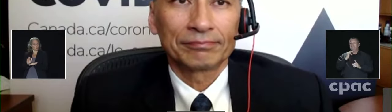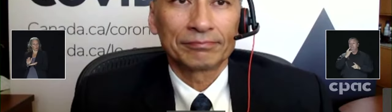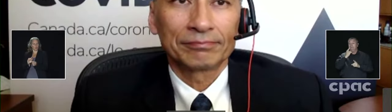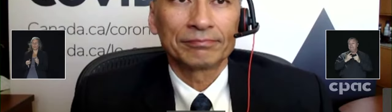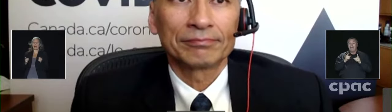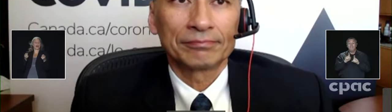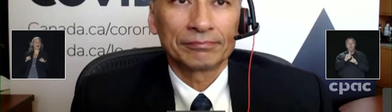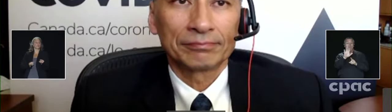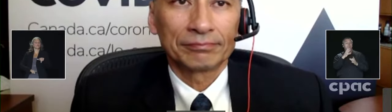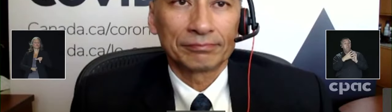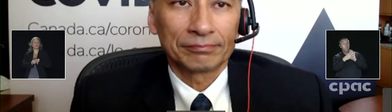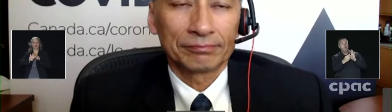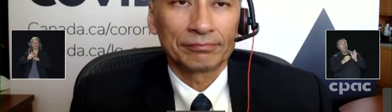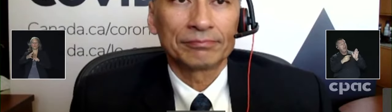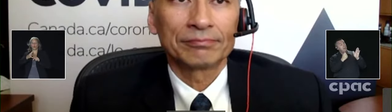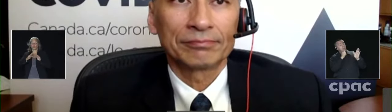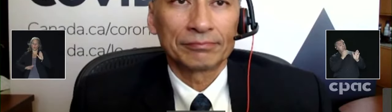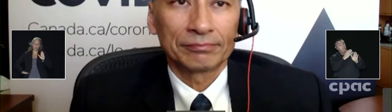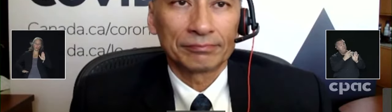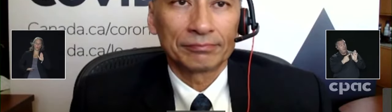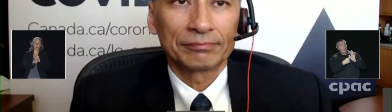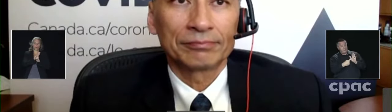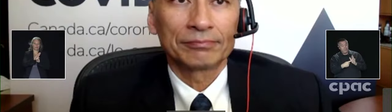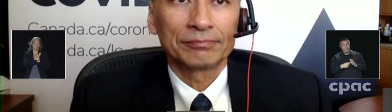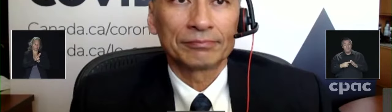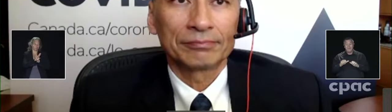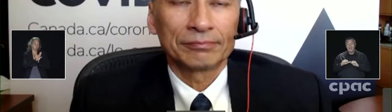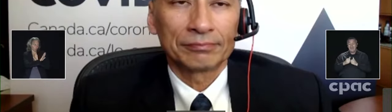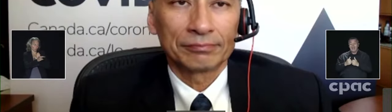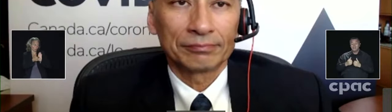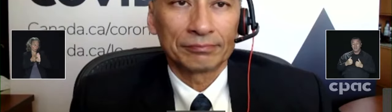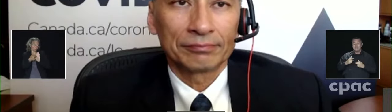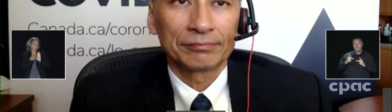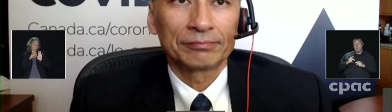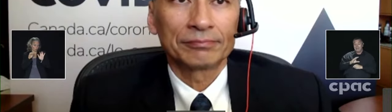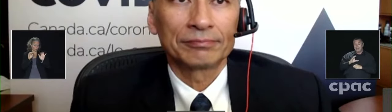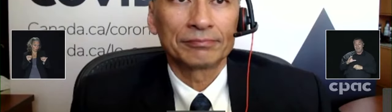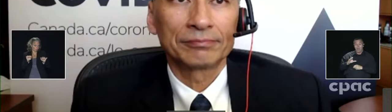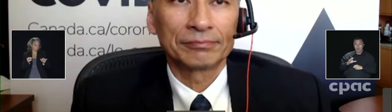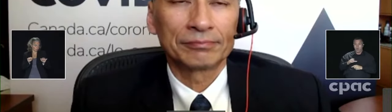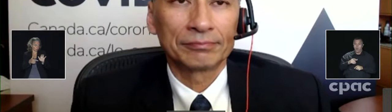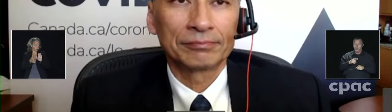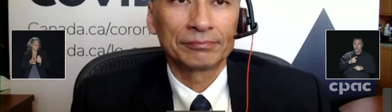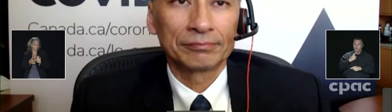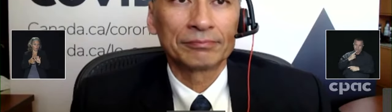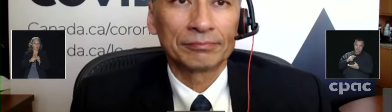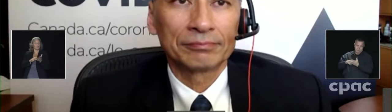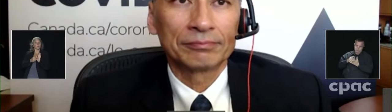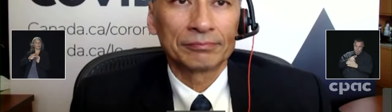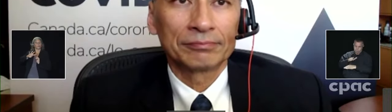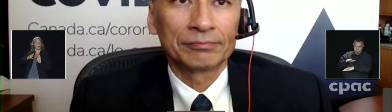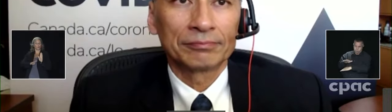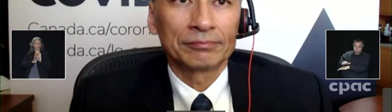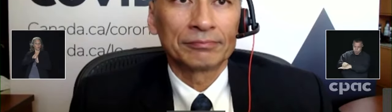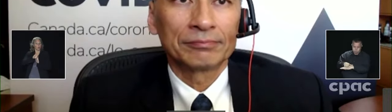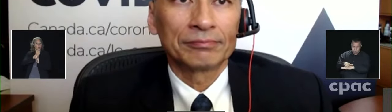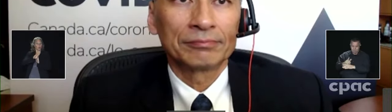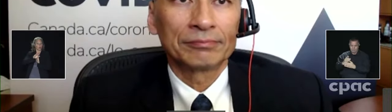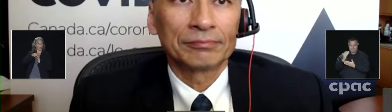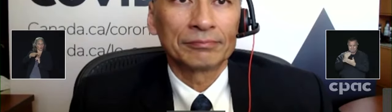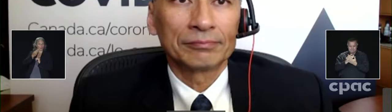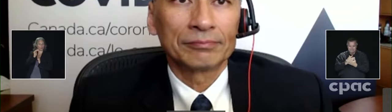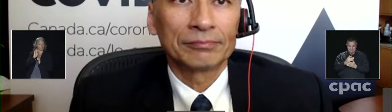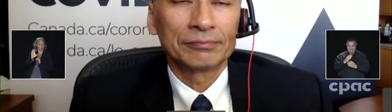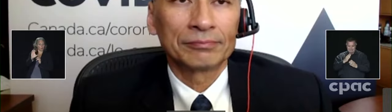vos modélisations le suggèrent, l'Agence de santé publique du Canada n'irait pas jusqu'à recommander des mesures sanitaires